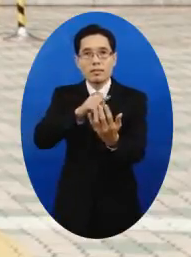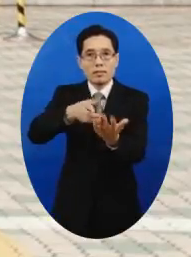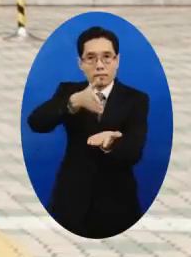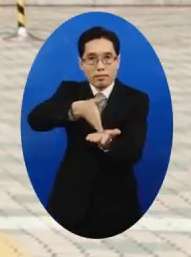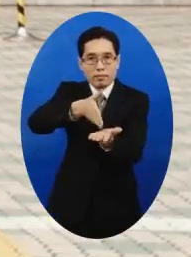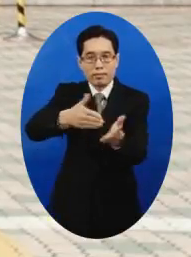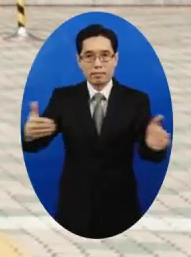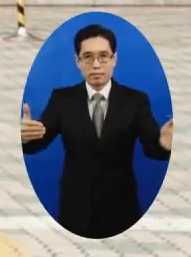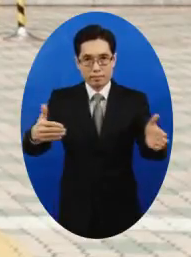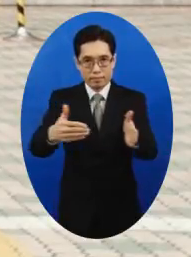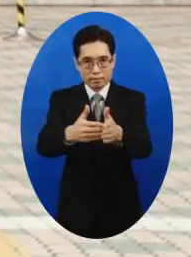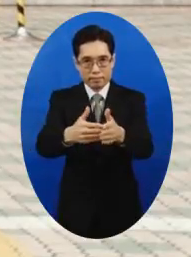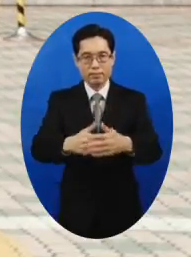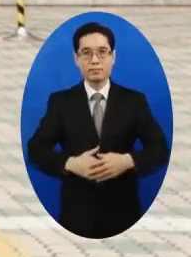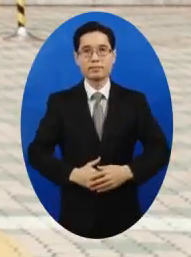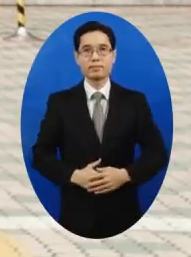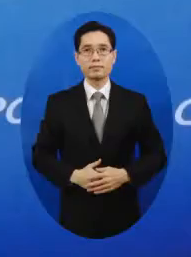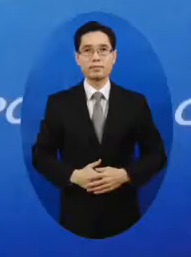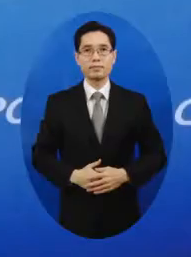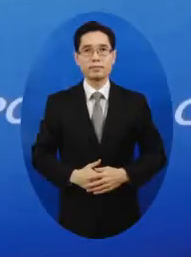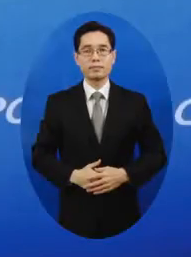us 김유진 입니다